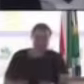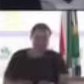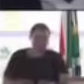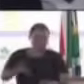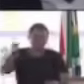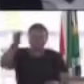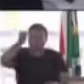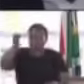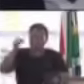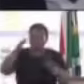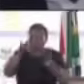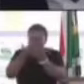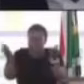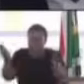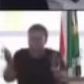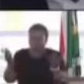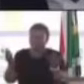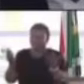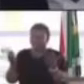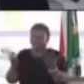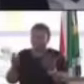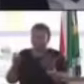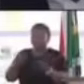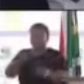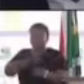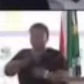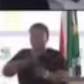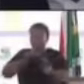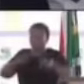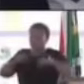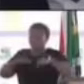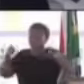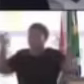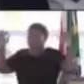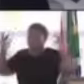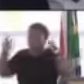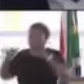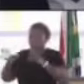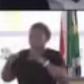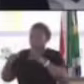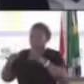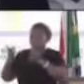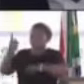ngiyazi bakwethu ukuthi ngoba sihlangene nje kulolu suku lwanamhlanje